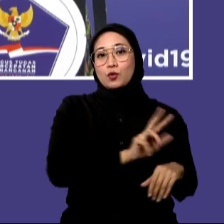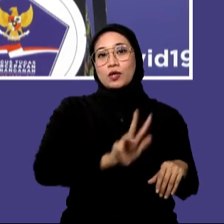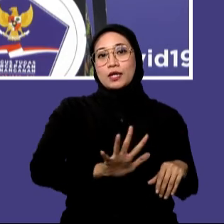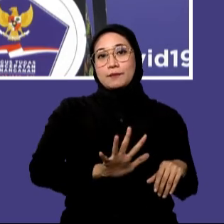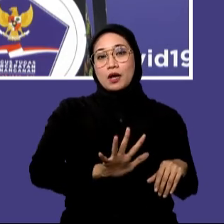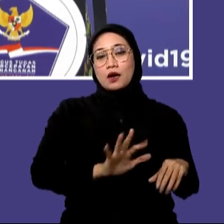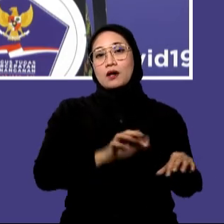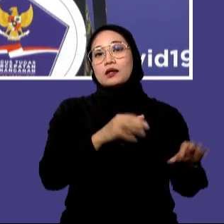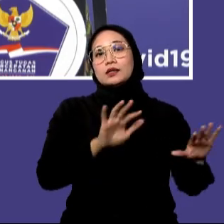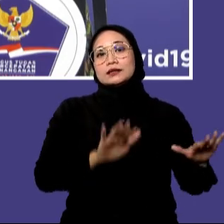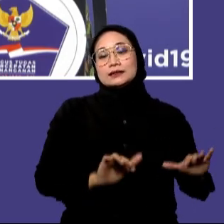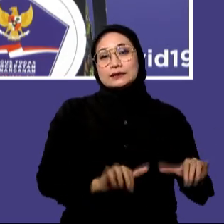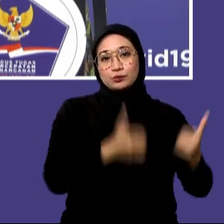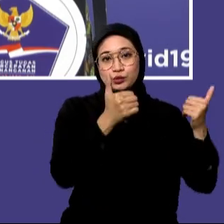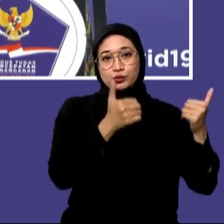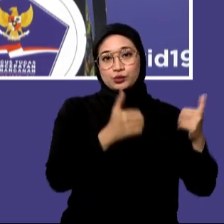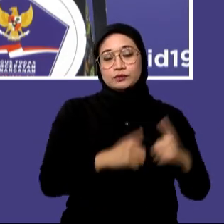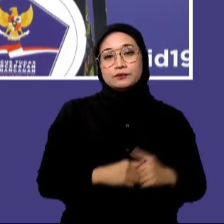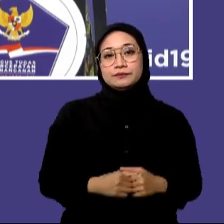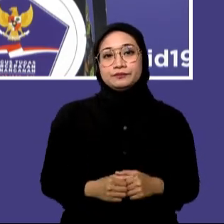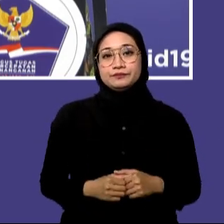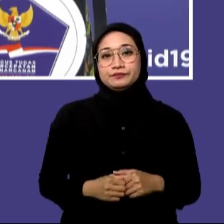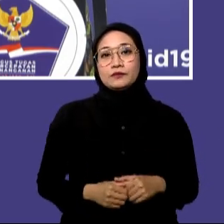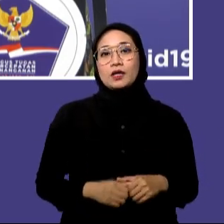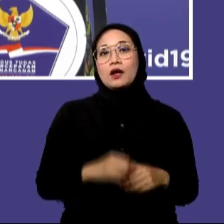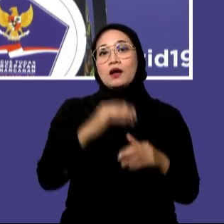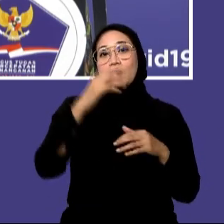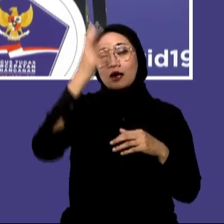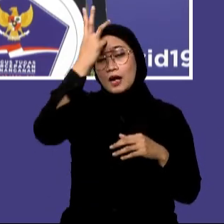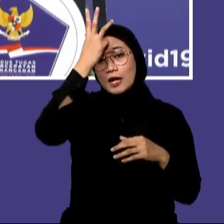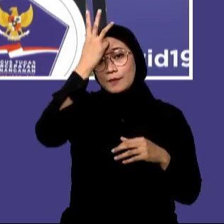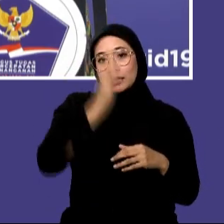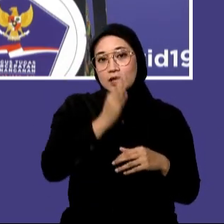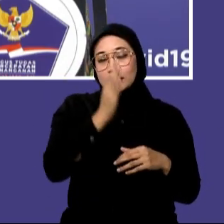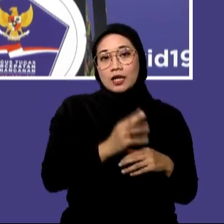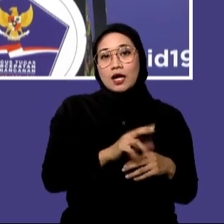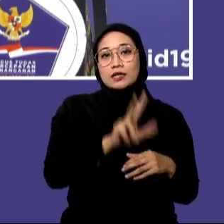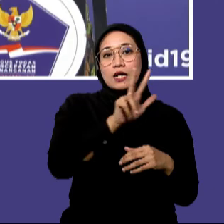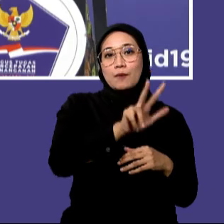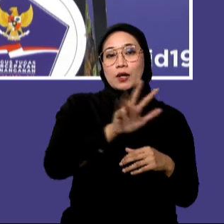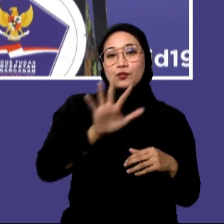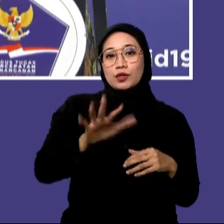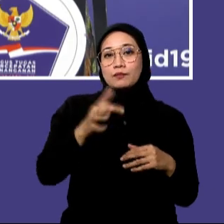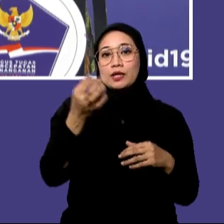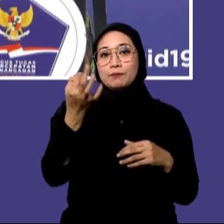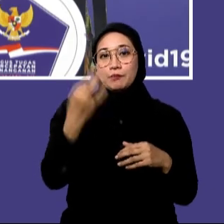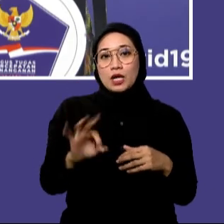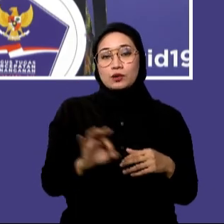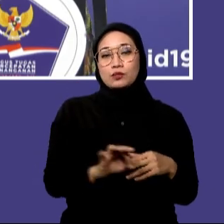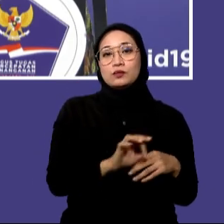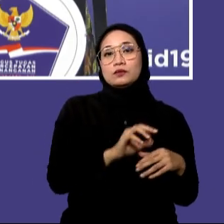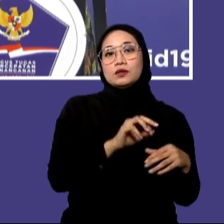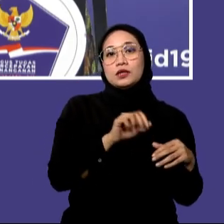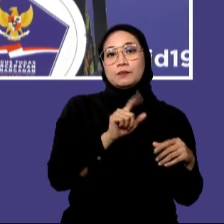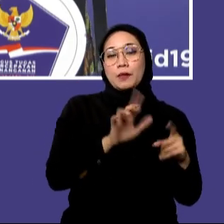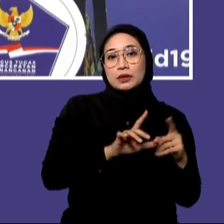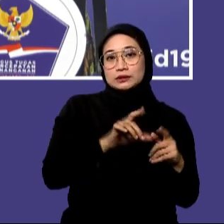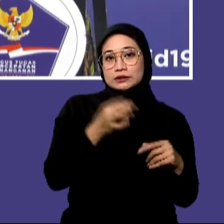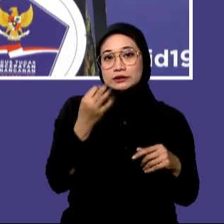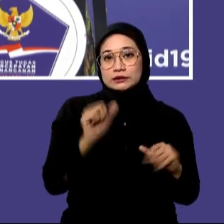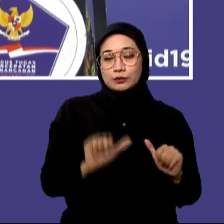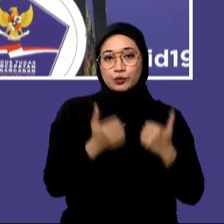sembuh. Kalimantan Tengah 58 kasus baru dan 80 sembuh. Hari ini